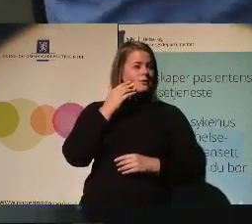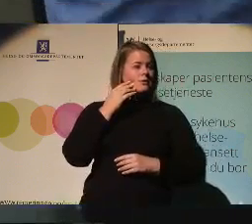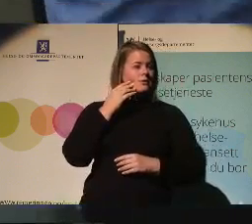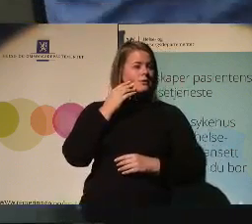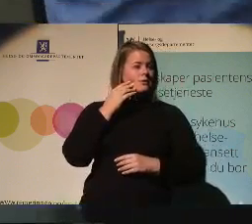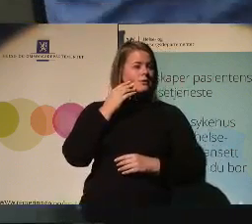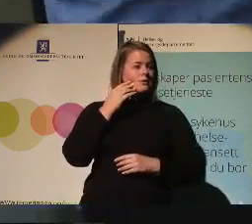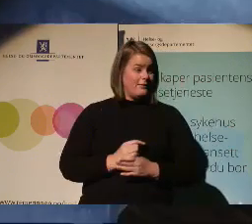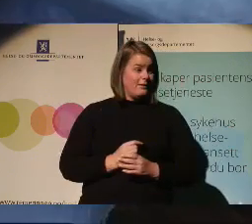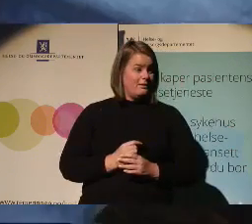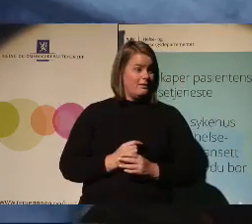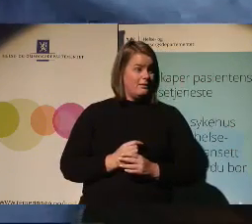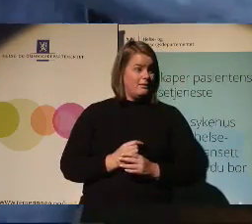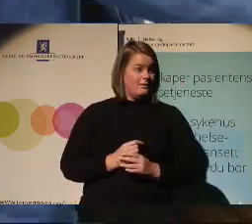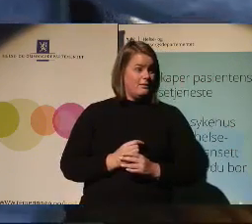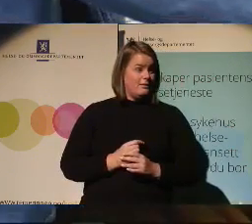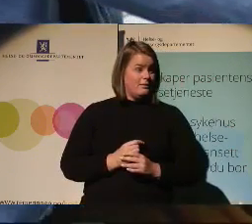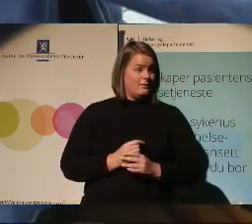førsteklassinger.